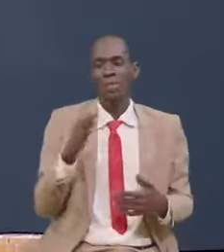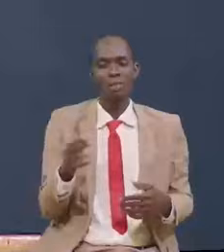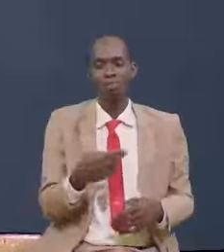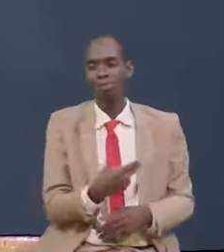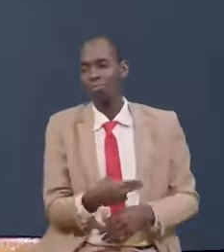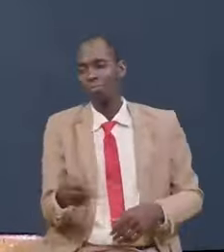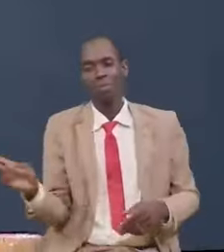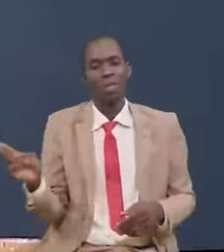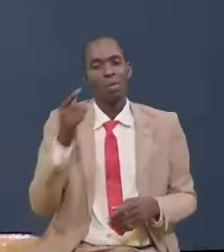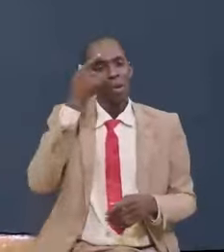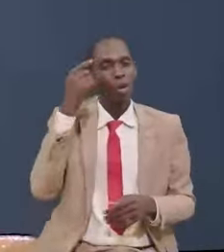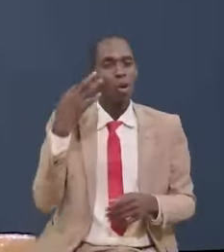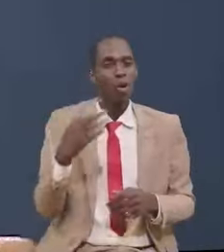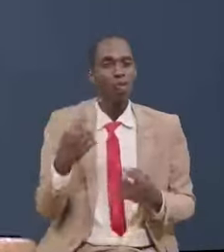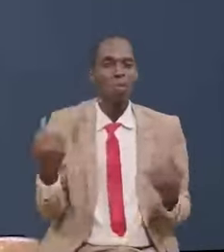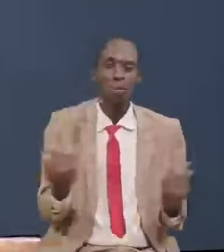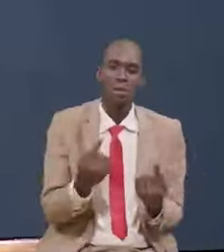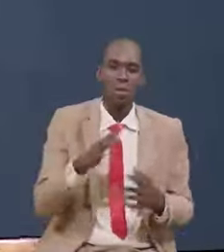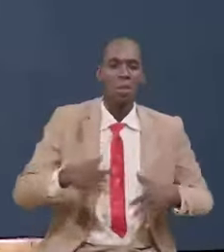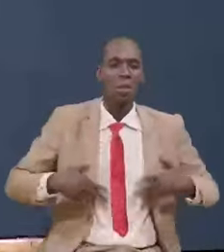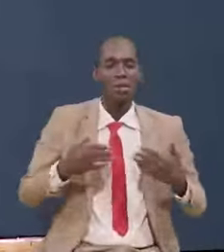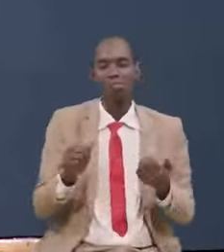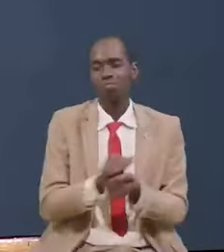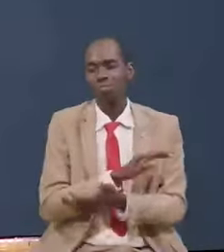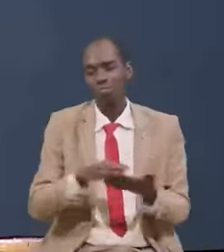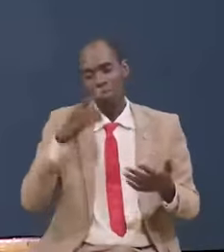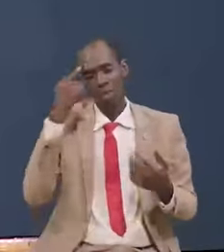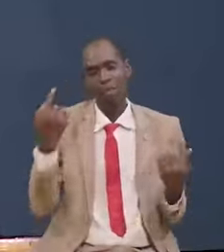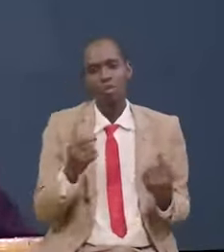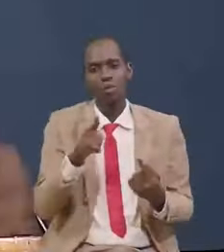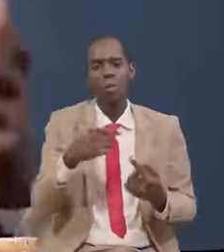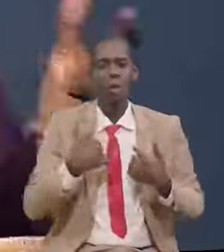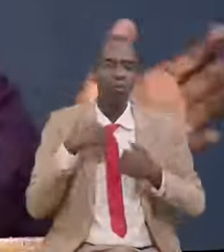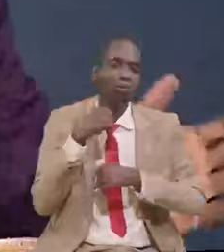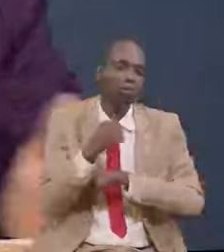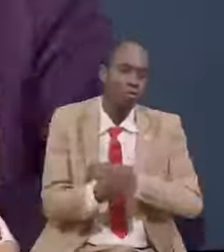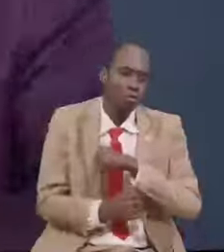À cause du péché, tu as souffert